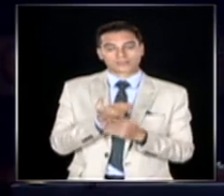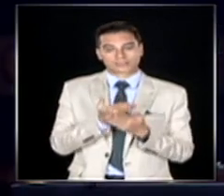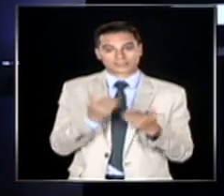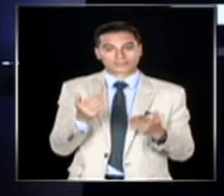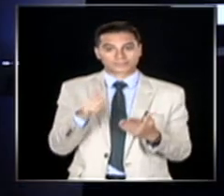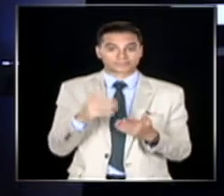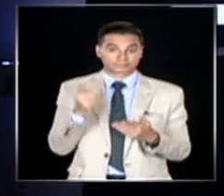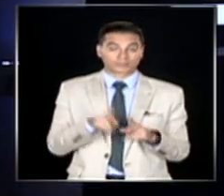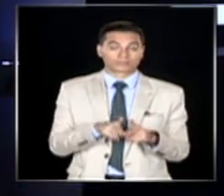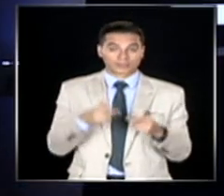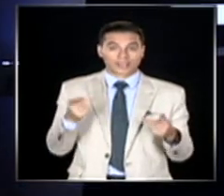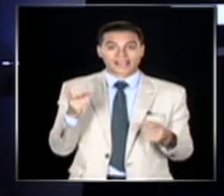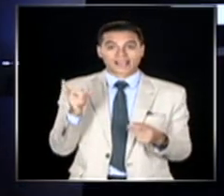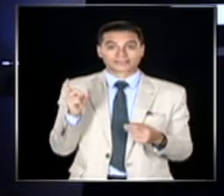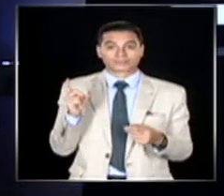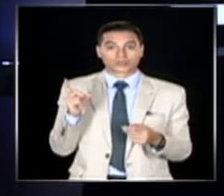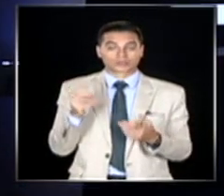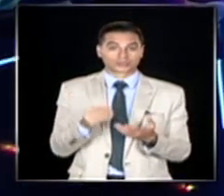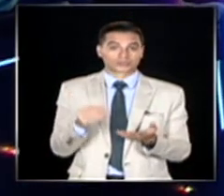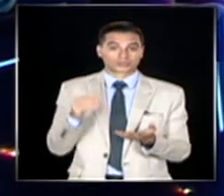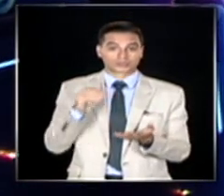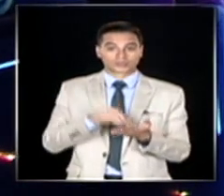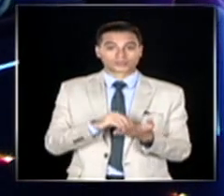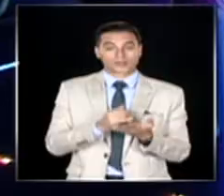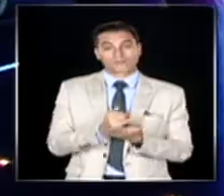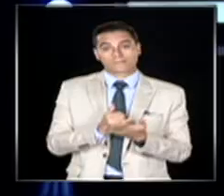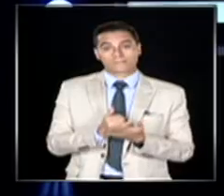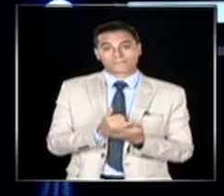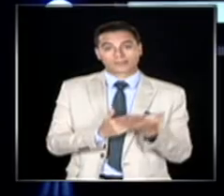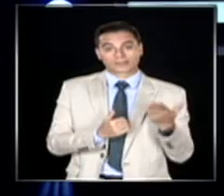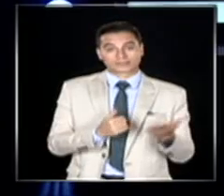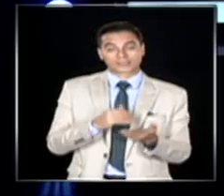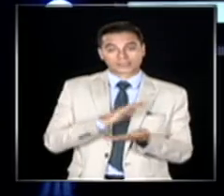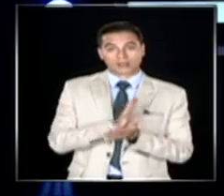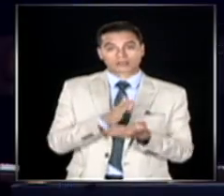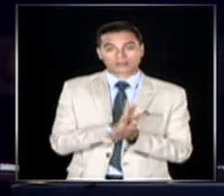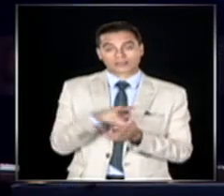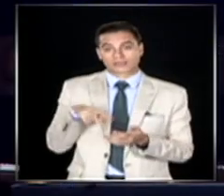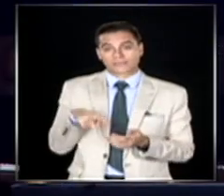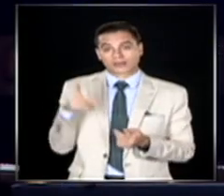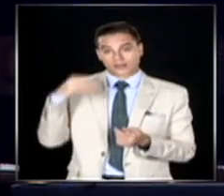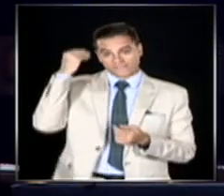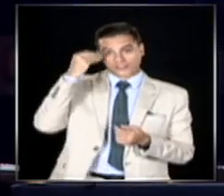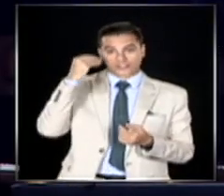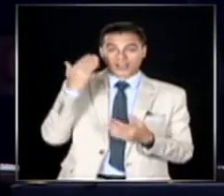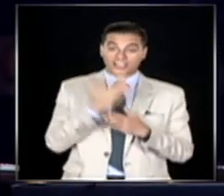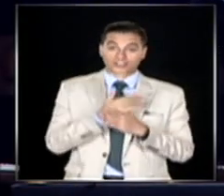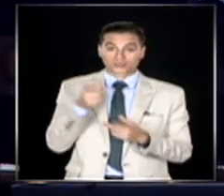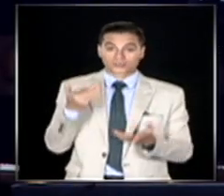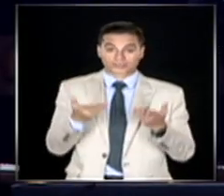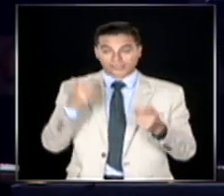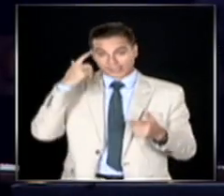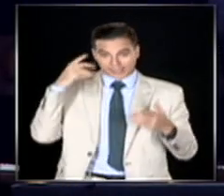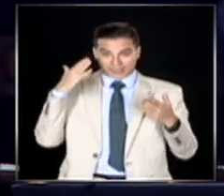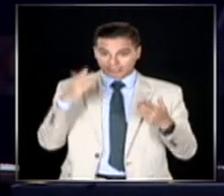اتغيرت، 25 جلوري المحلة، 80 ستيم كفر الشيخ. عشان كده كويس قوي ان انتوا